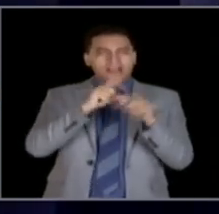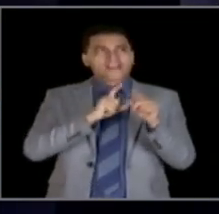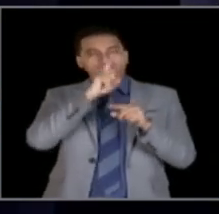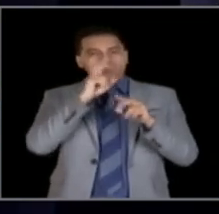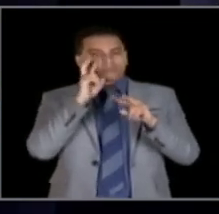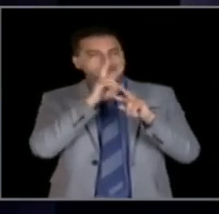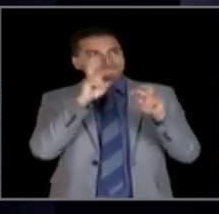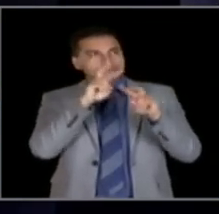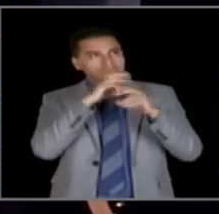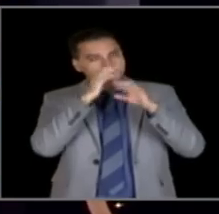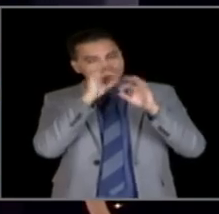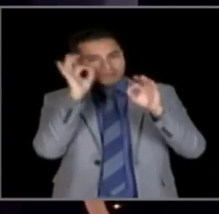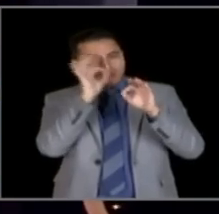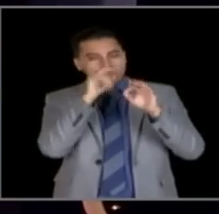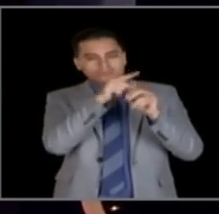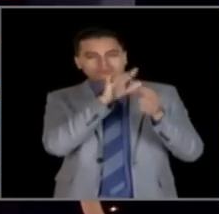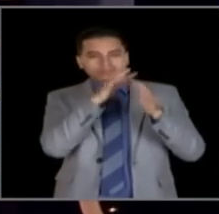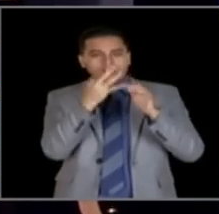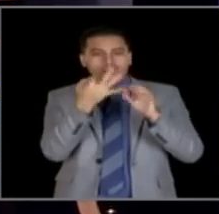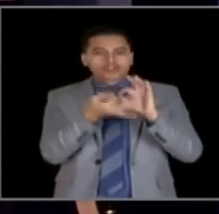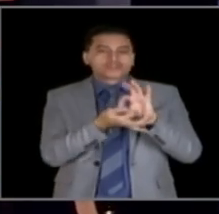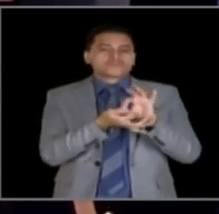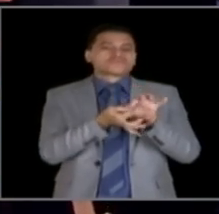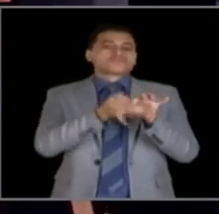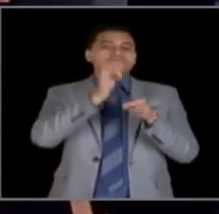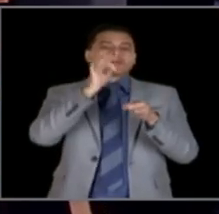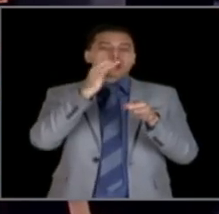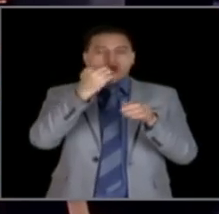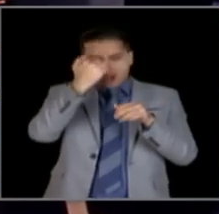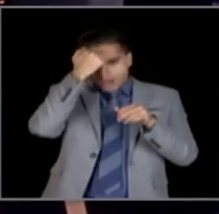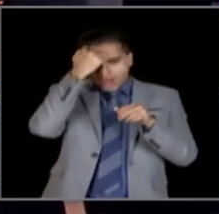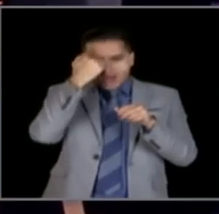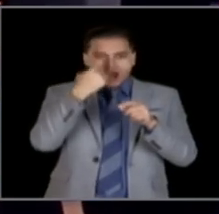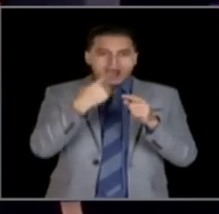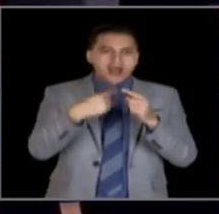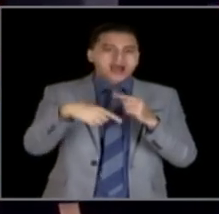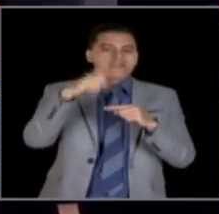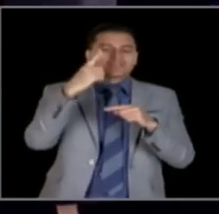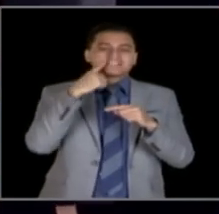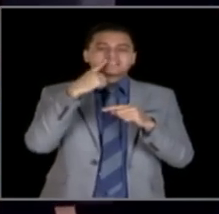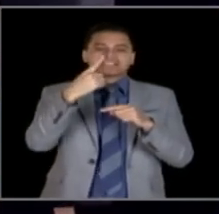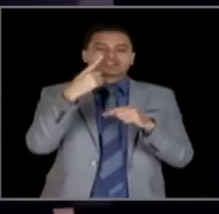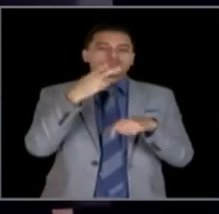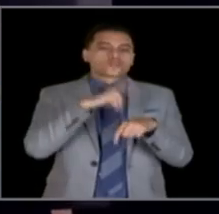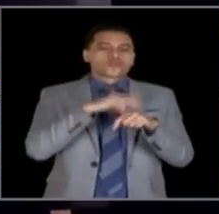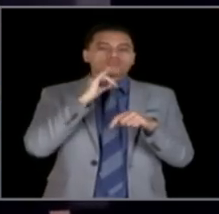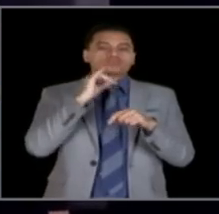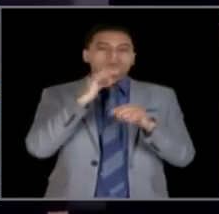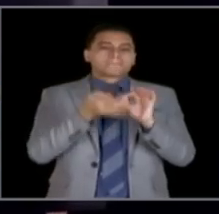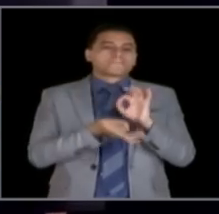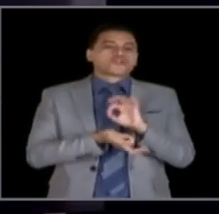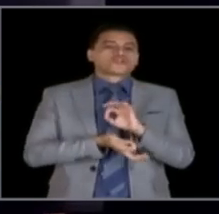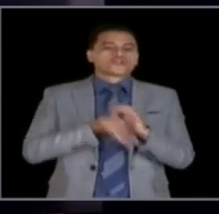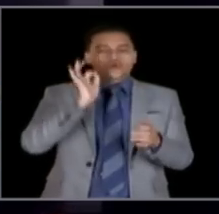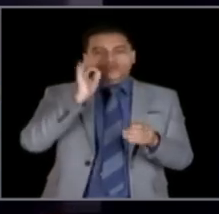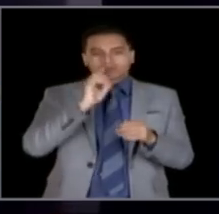13 عمرها حوالي 13 مليار و500 مليون سنة،